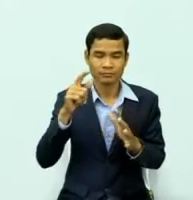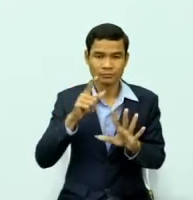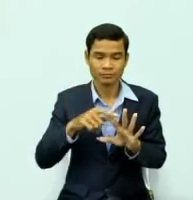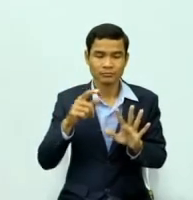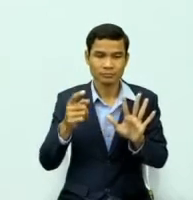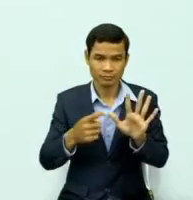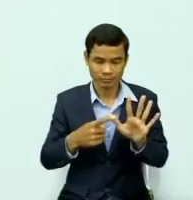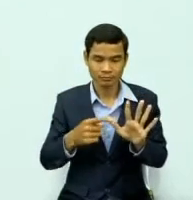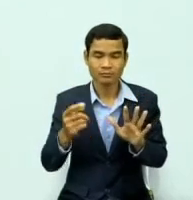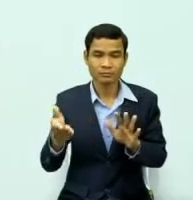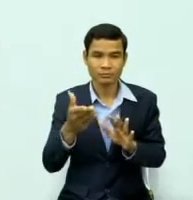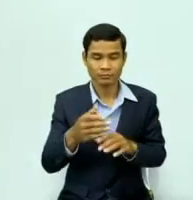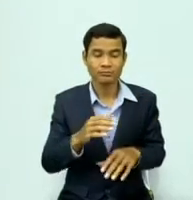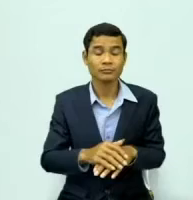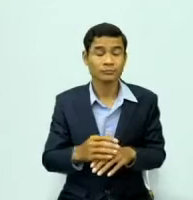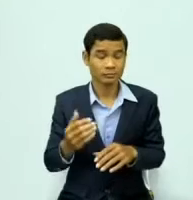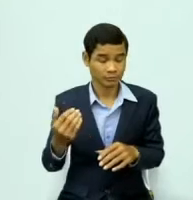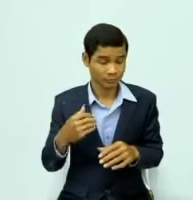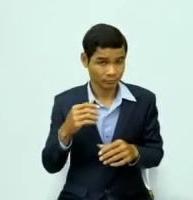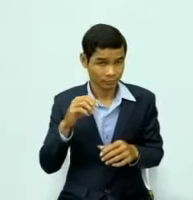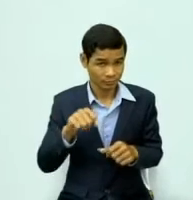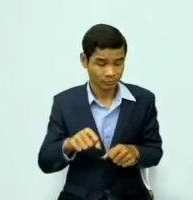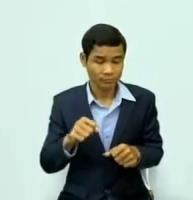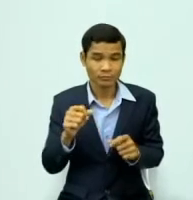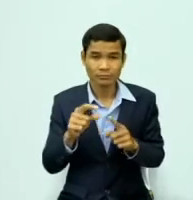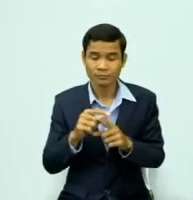ngà tỏ sao bị này tiến.